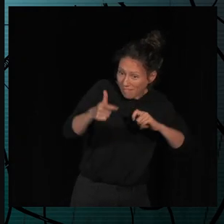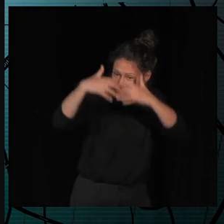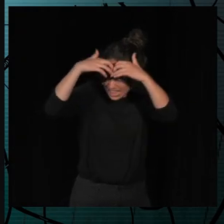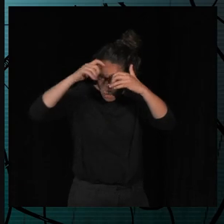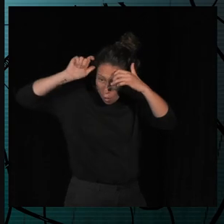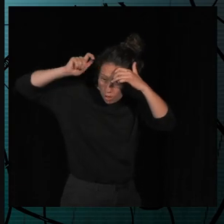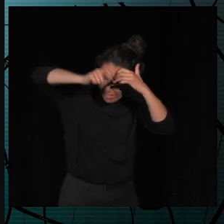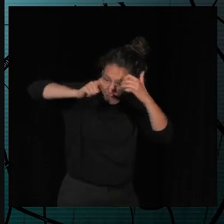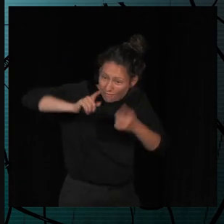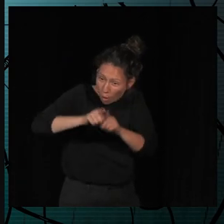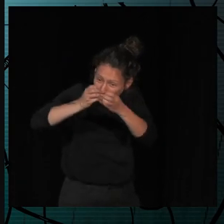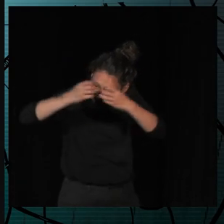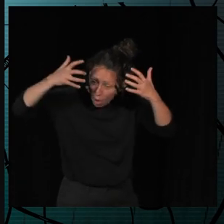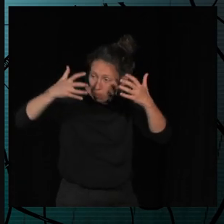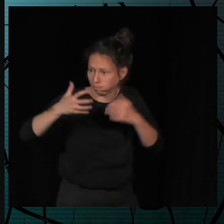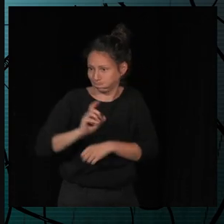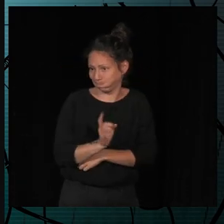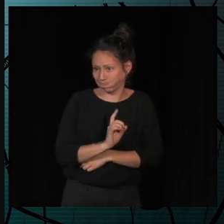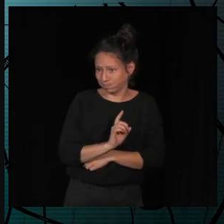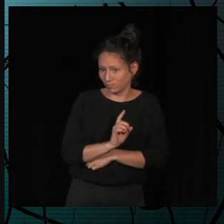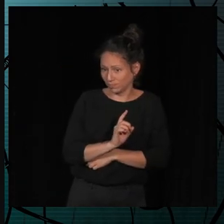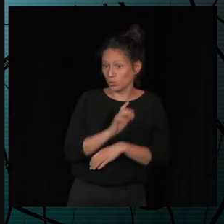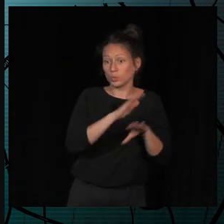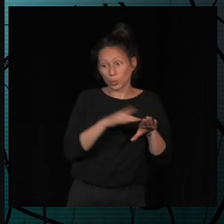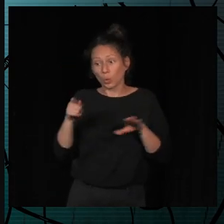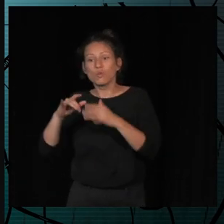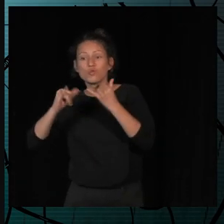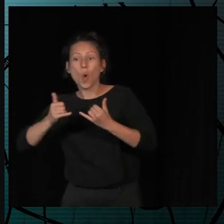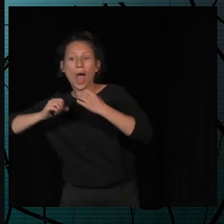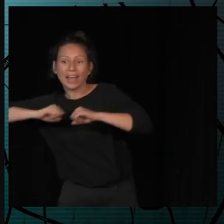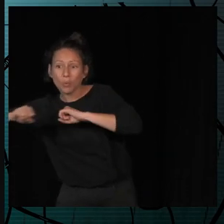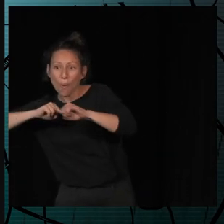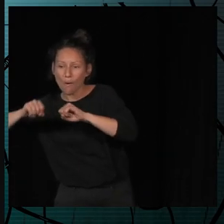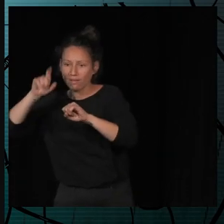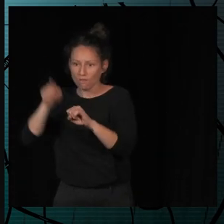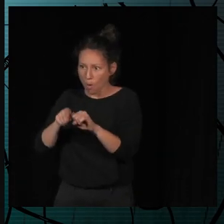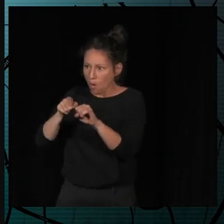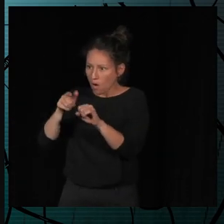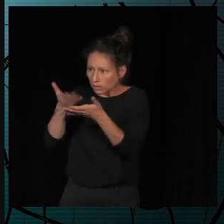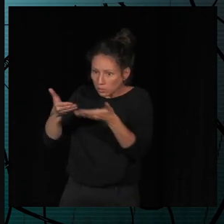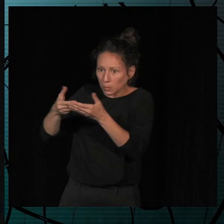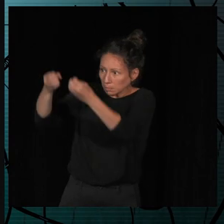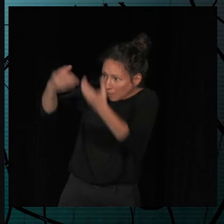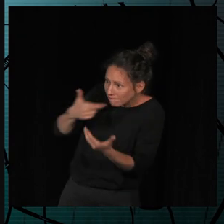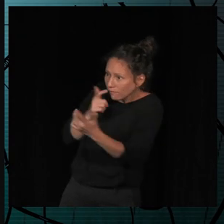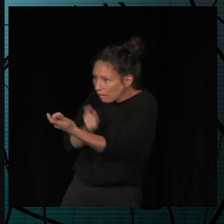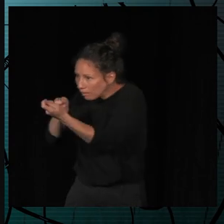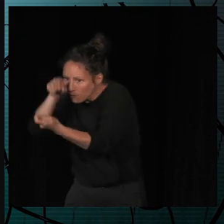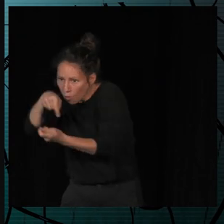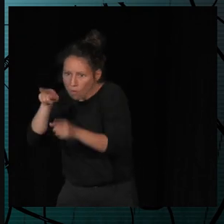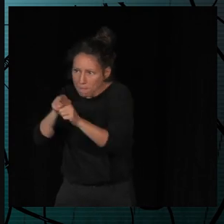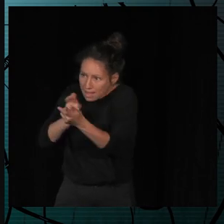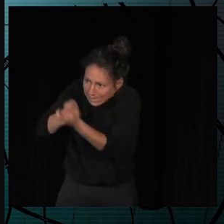où il faut aller très vite répondre très vite s'adapter très vite à l'autre là on voit des effets très positifs et c'est répliqué répliqué répliqué